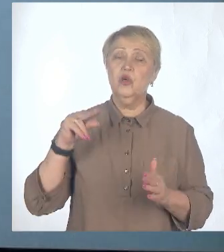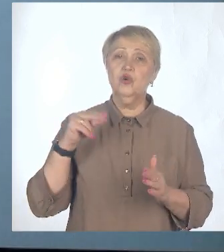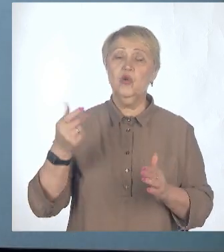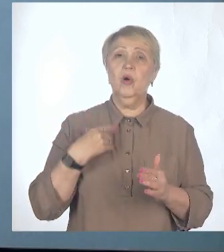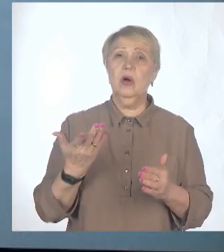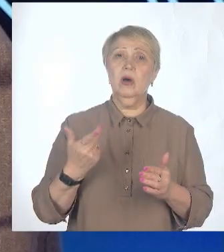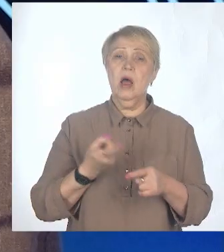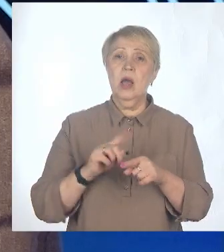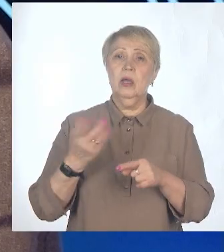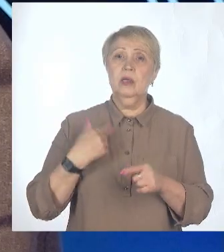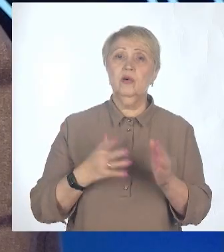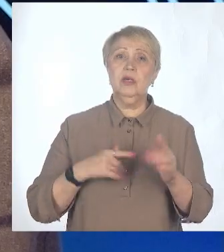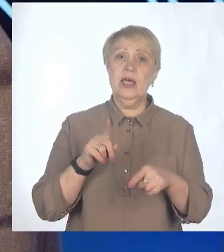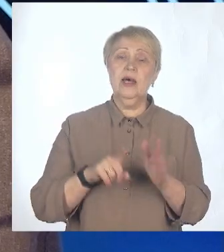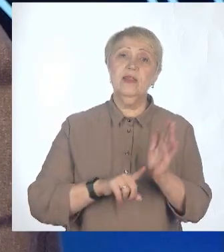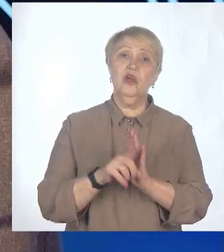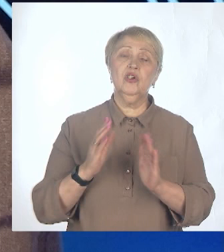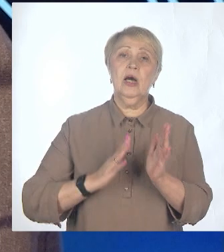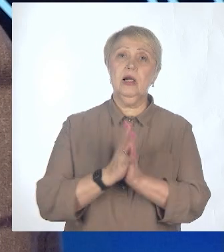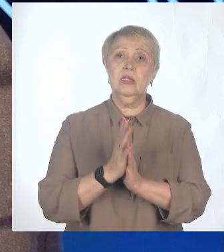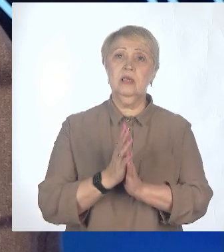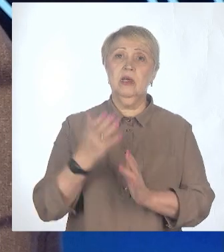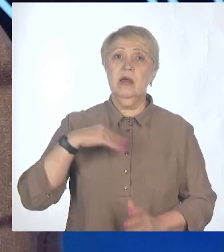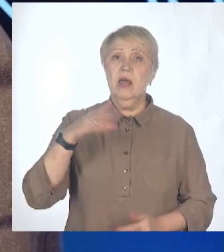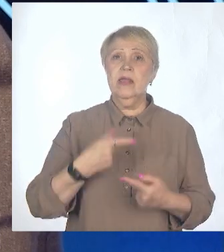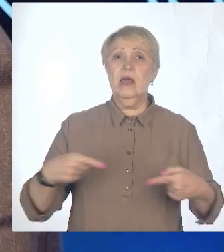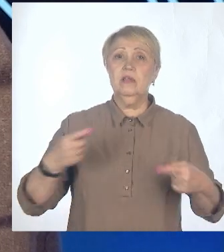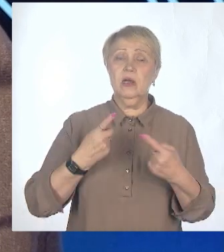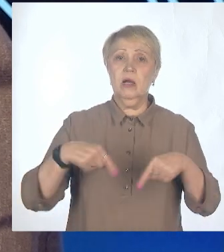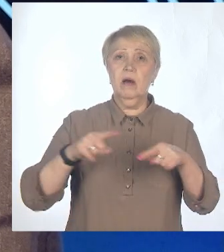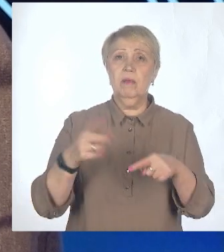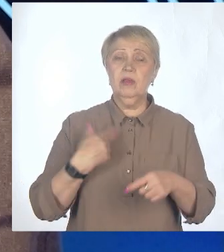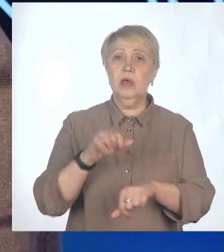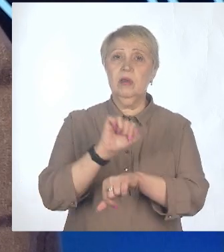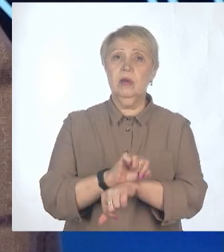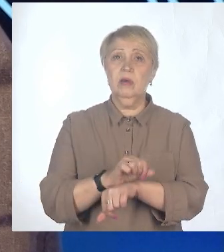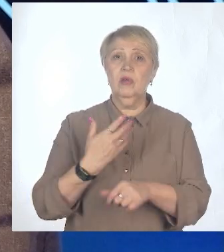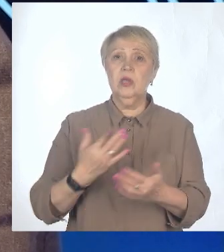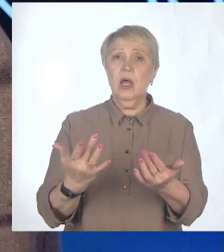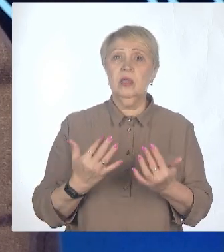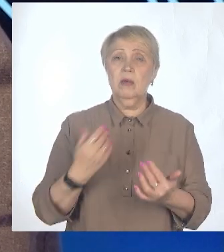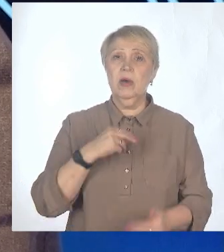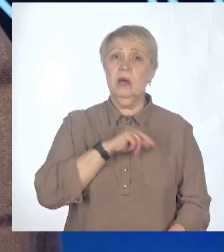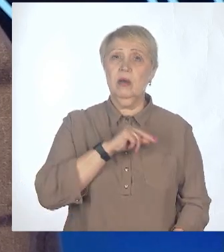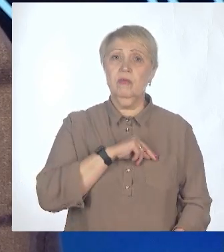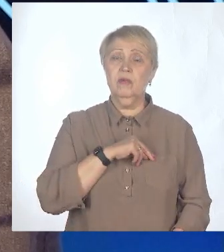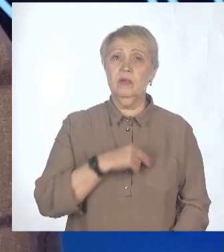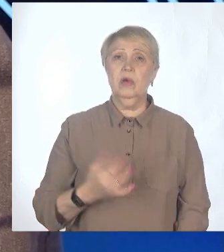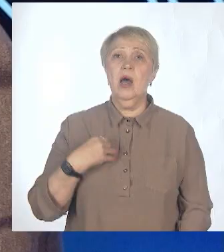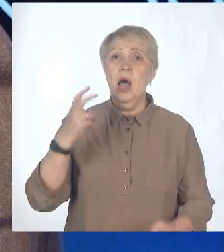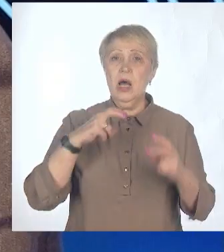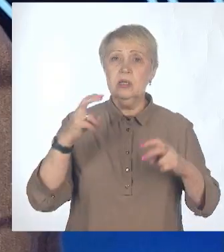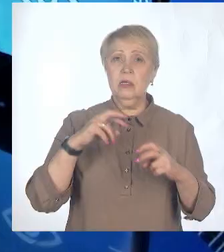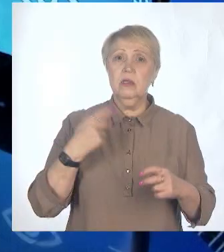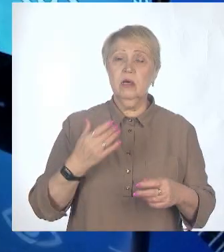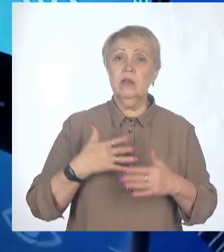расти. И некоторые компании вошли в режим ожидания, они приостановили найм новых сотрудников, а соискатели, напротив, активизировались.